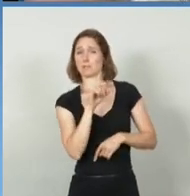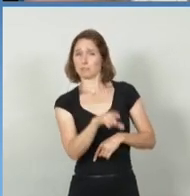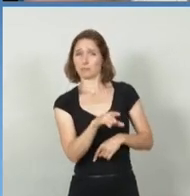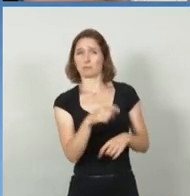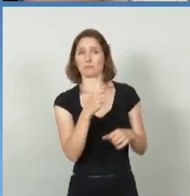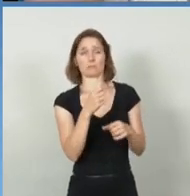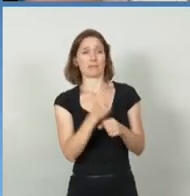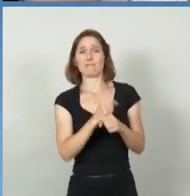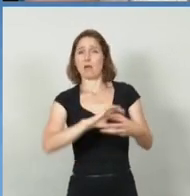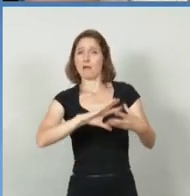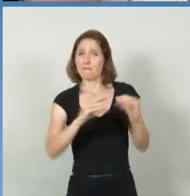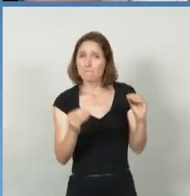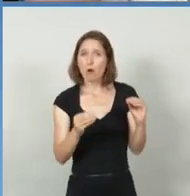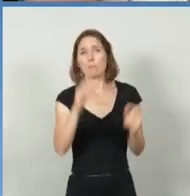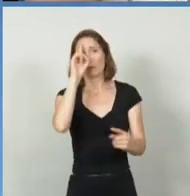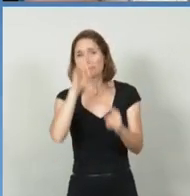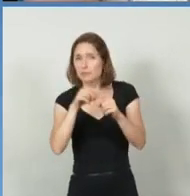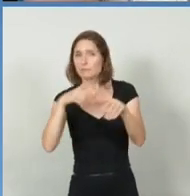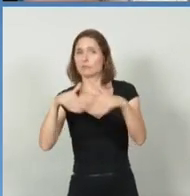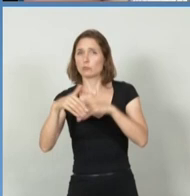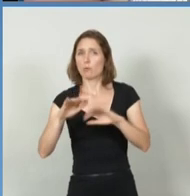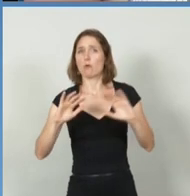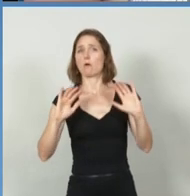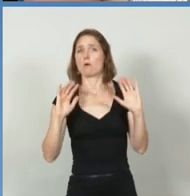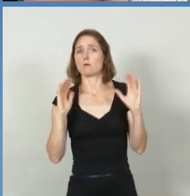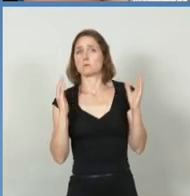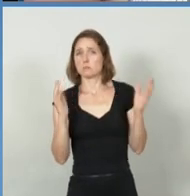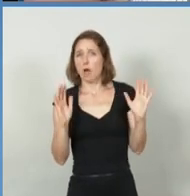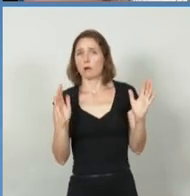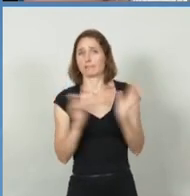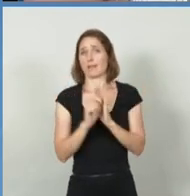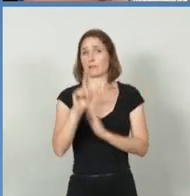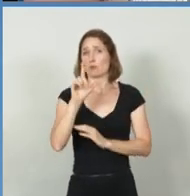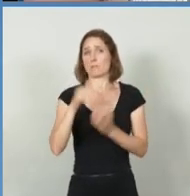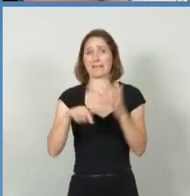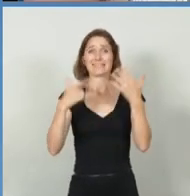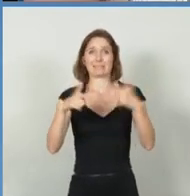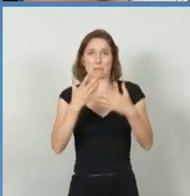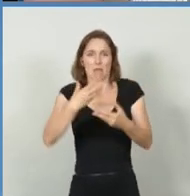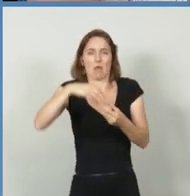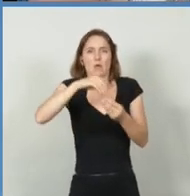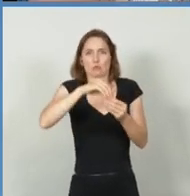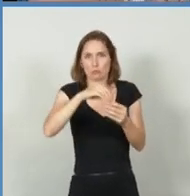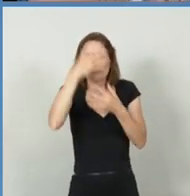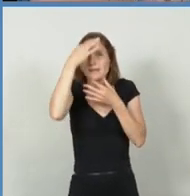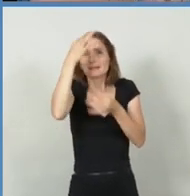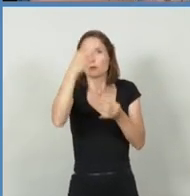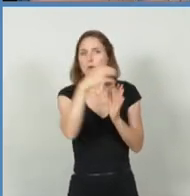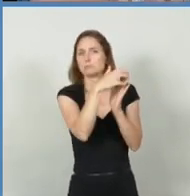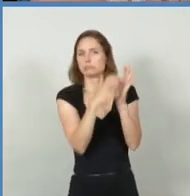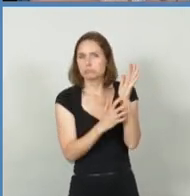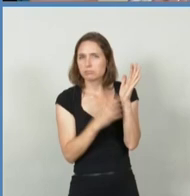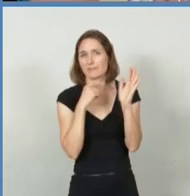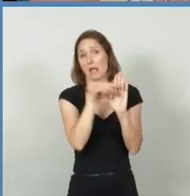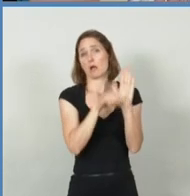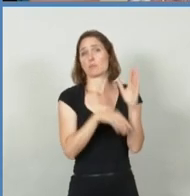objectifs son fonctionnement étaient quant à eux précisés en 2017 et nous venons ici apporter des modifications à ce règlement